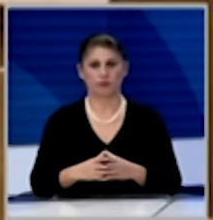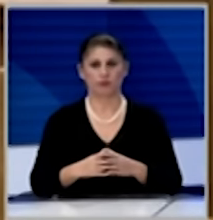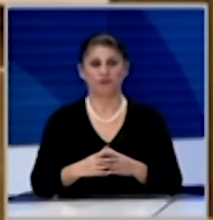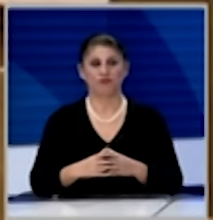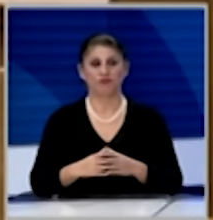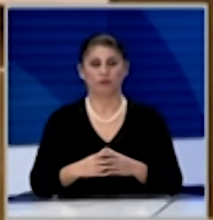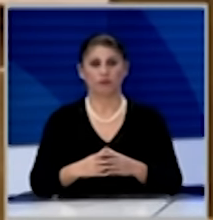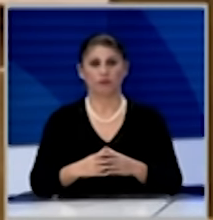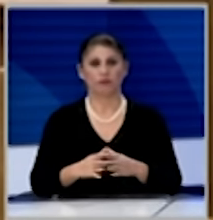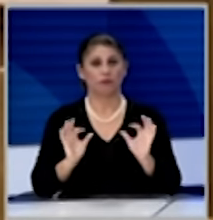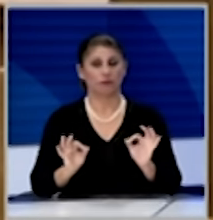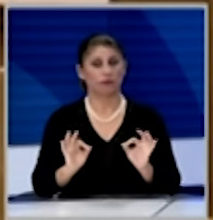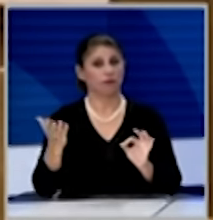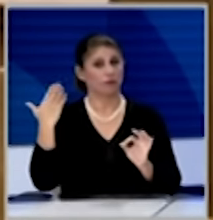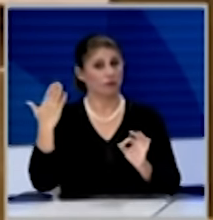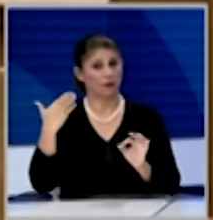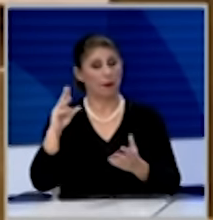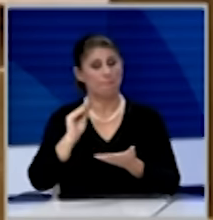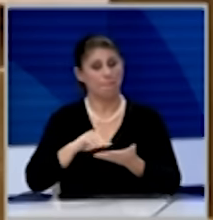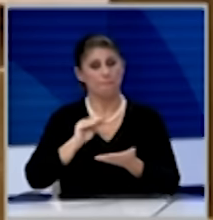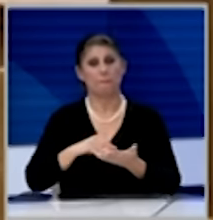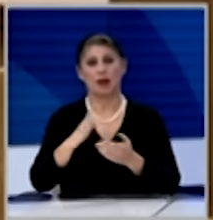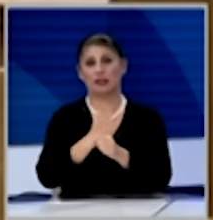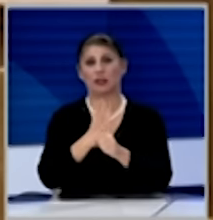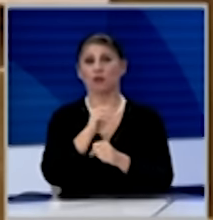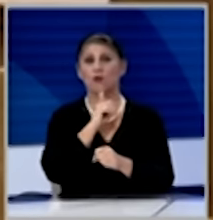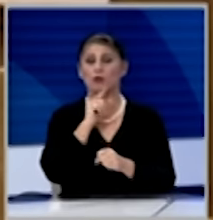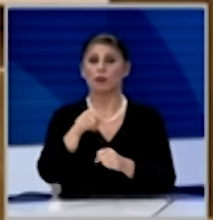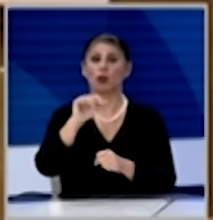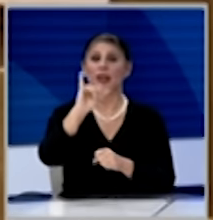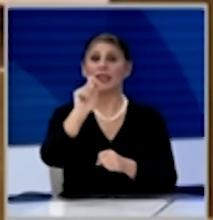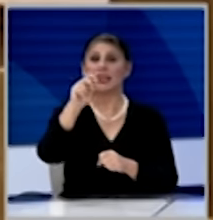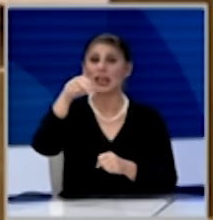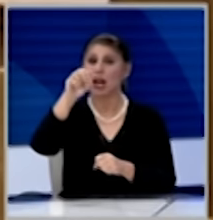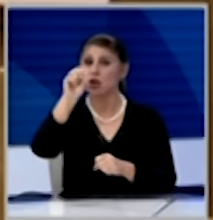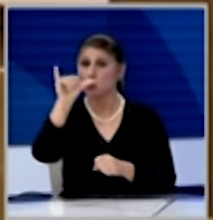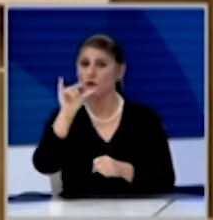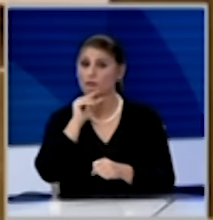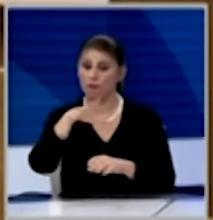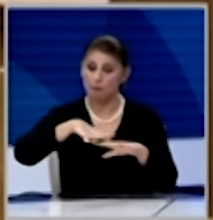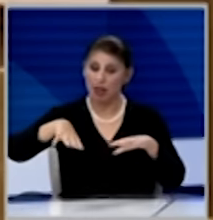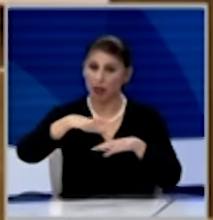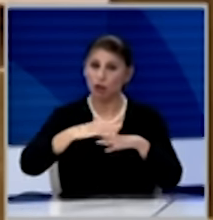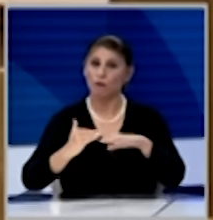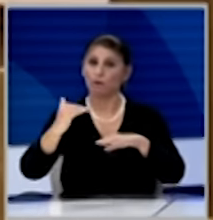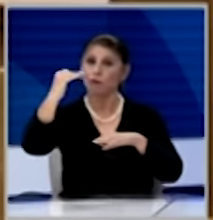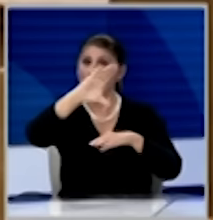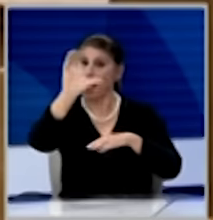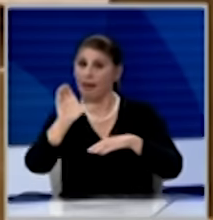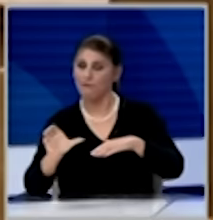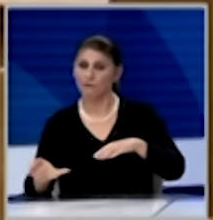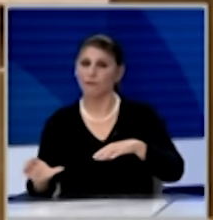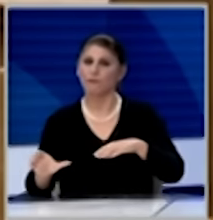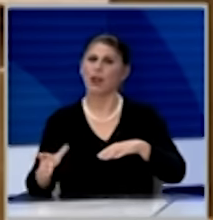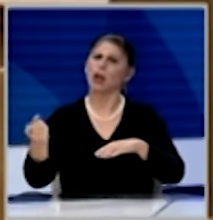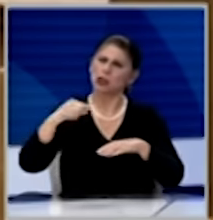βέβαια είχαν προηγηθεί αλλεπάλληλες καταστροφές όπως αυτές του ιανού στην ίδια περιοχή στη βόρεια εβια αλλού